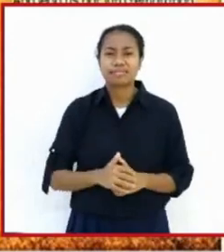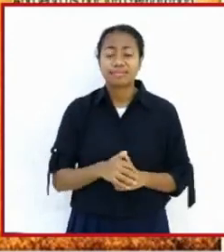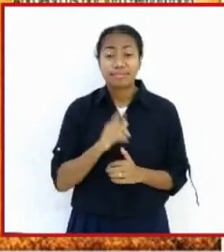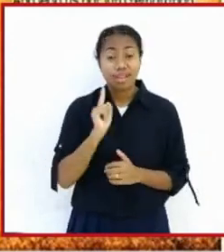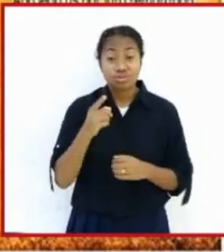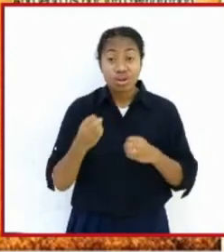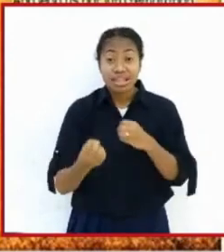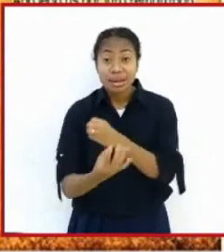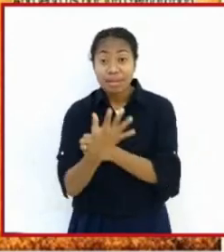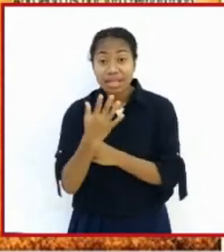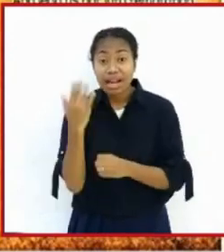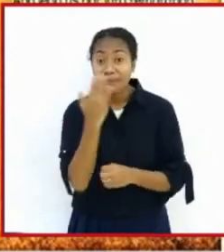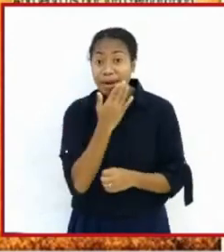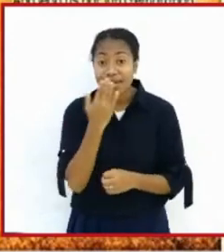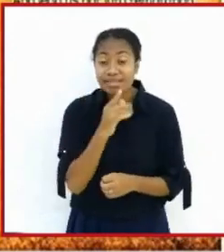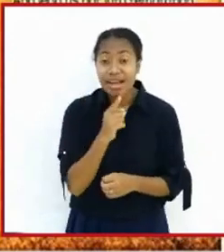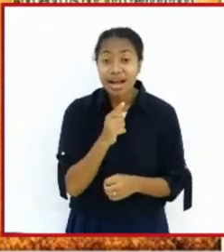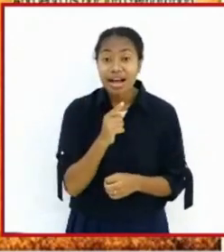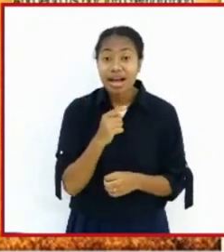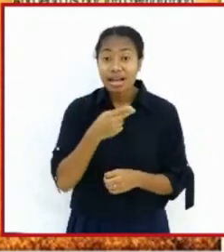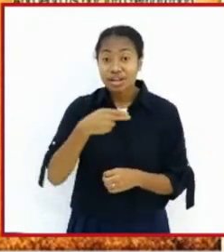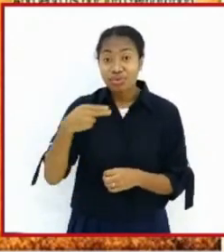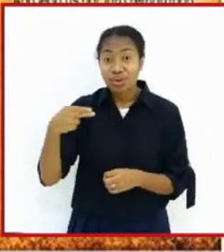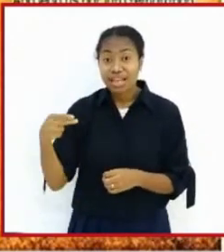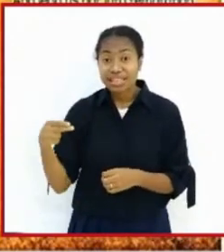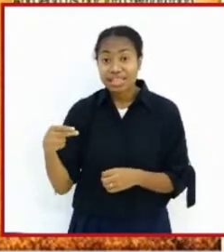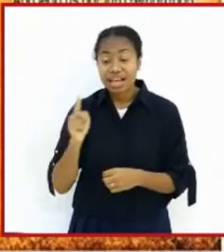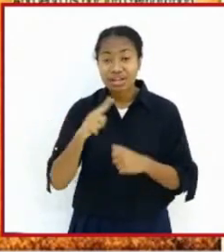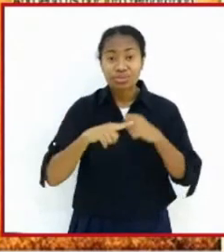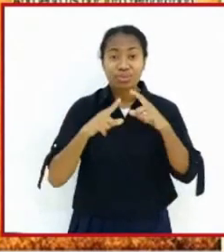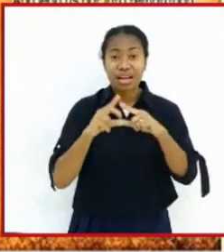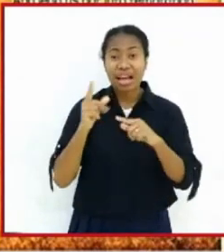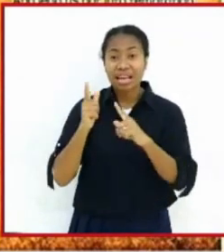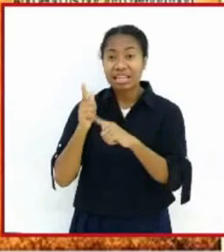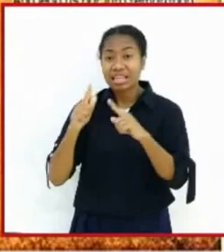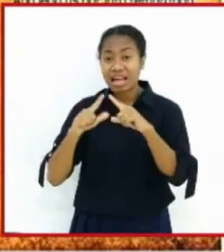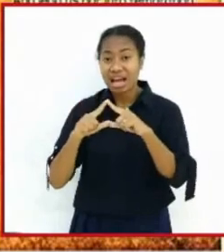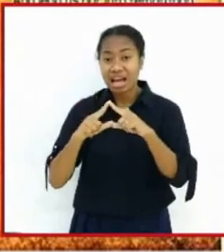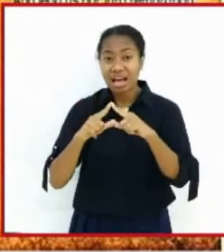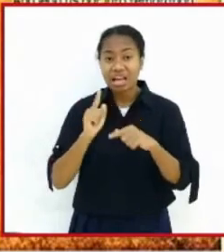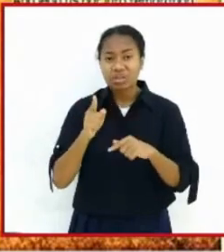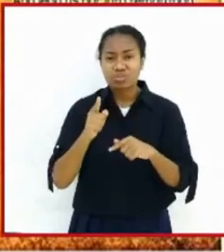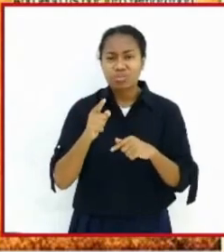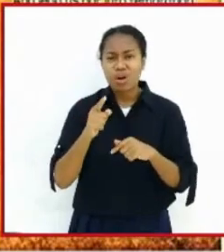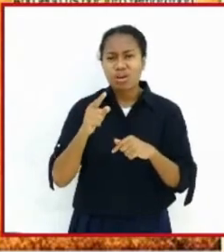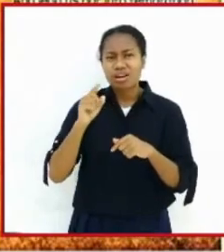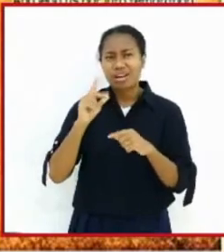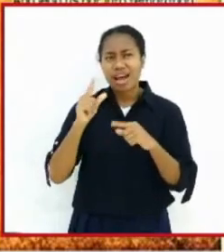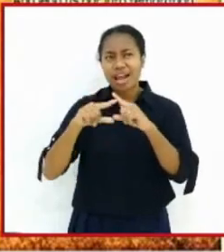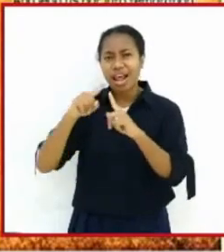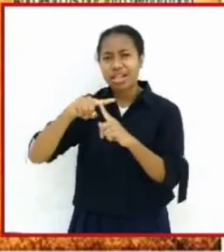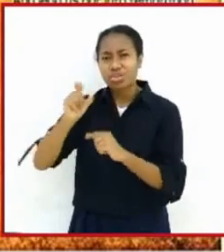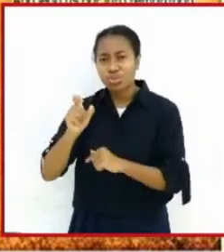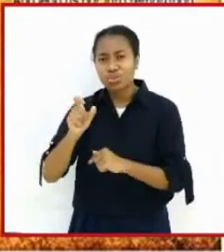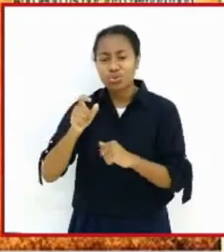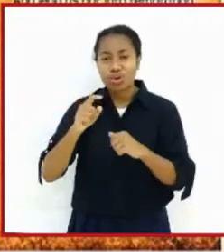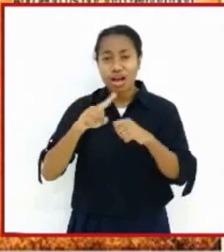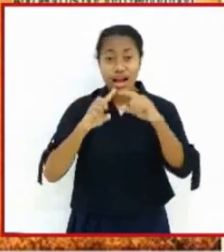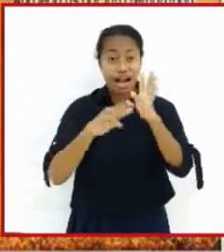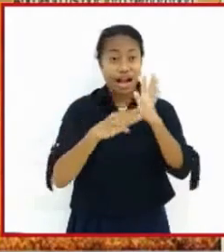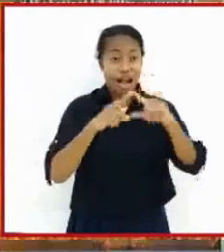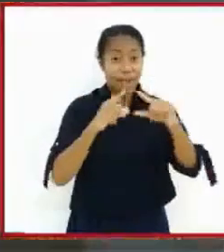dalam bahasa Indonesia karya Suci mengatur kamar dalam Hai